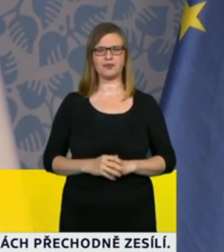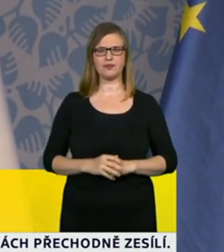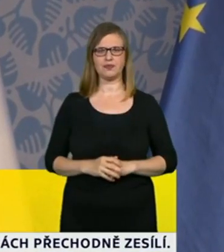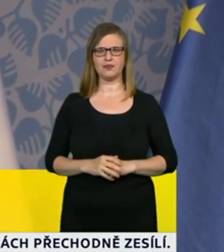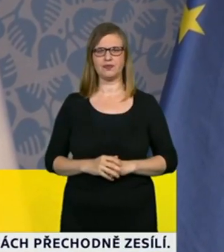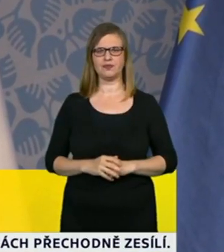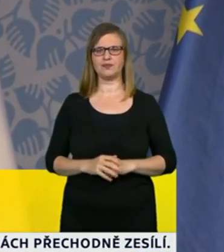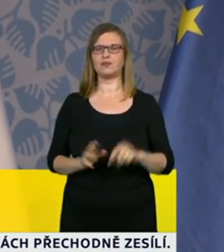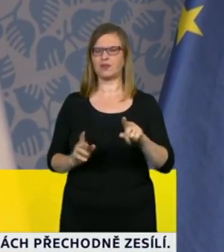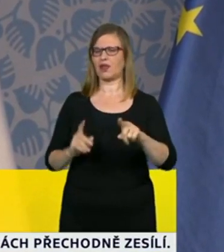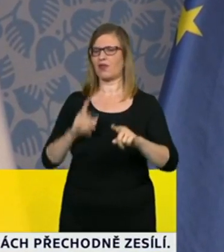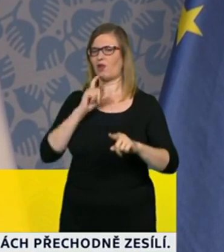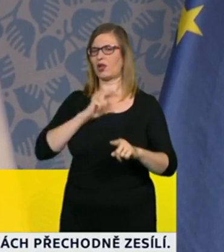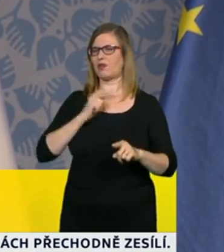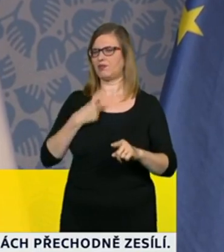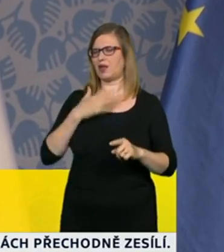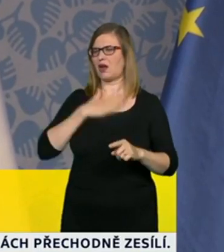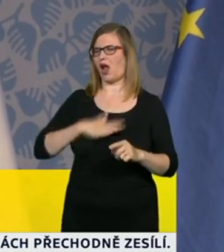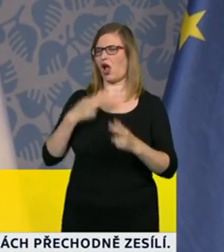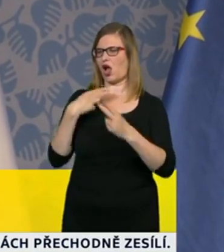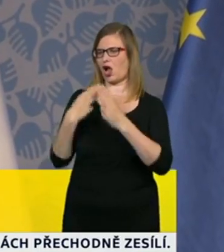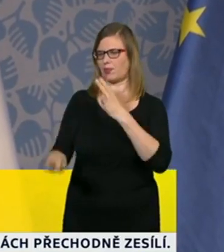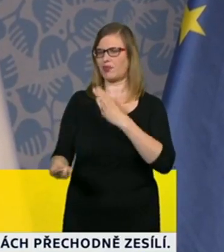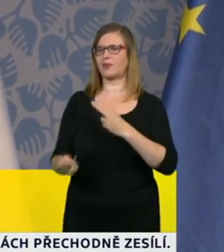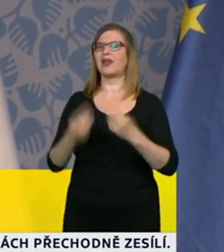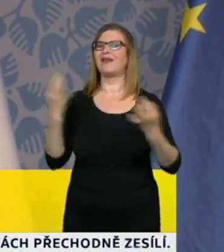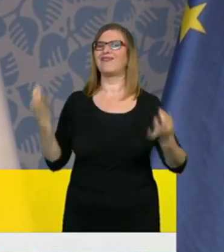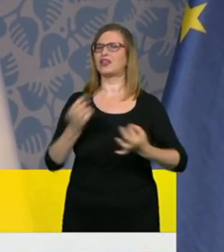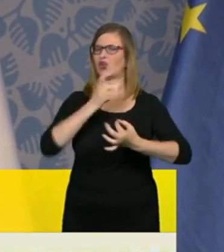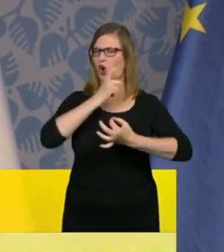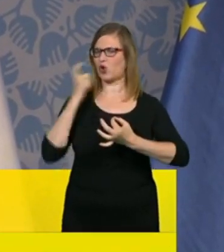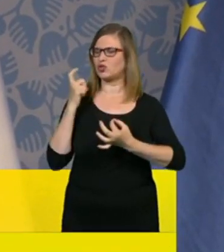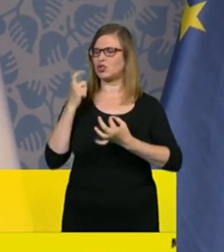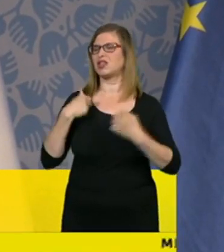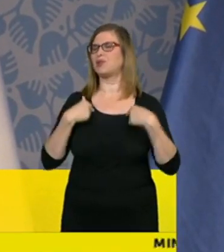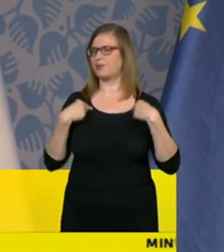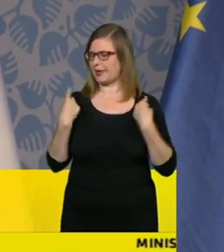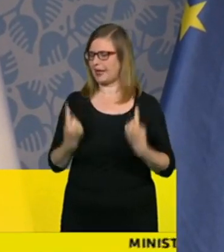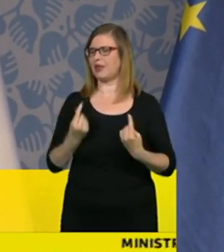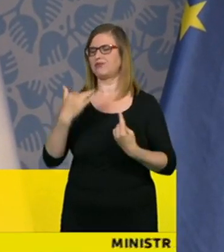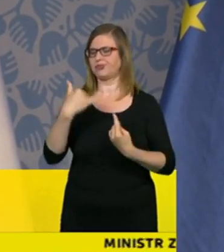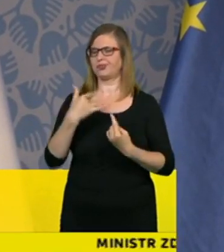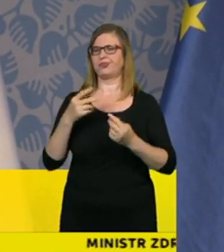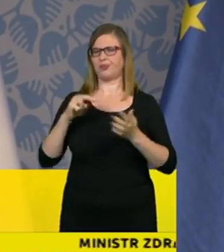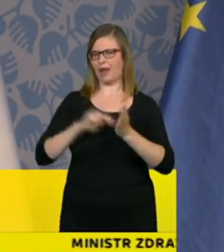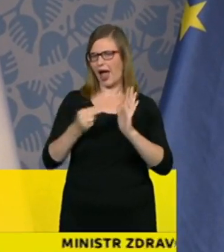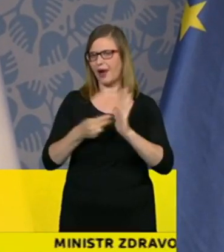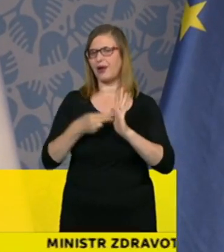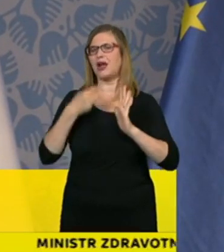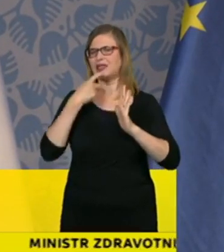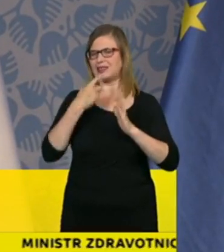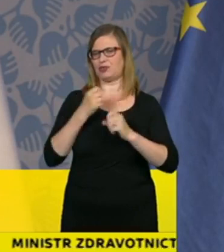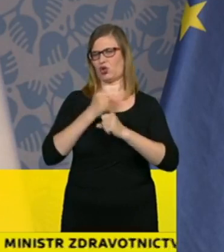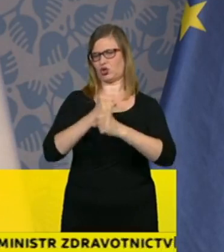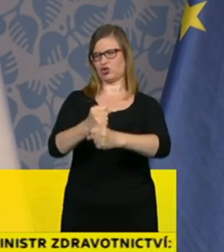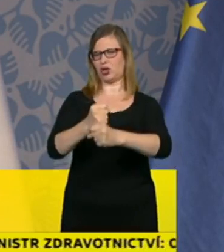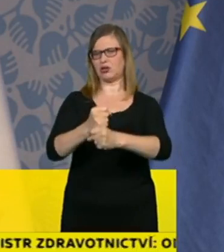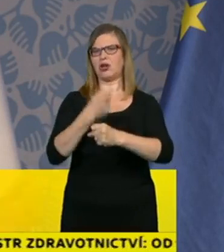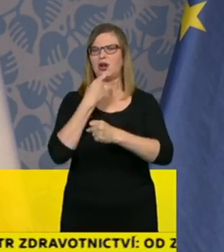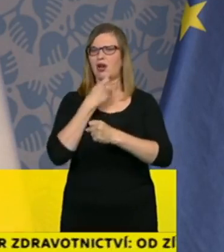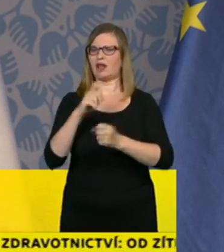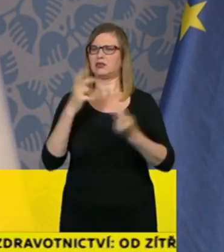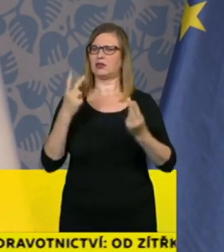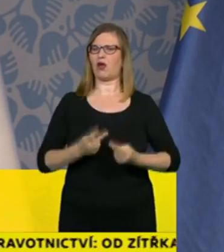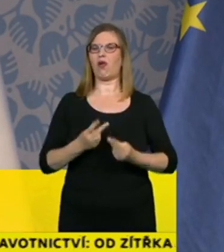my držíme nějaký plán. Myslím si, že je dobře, když se ty věci nemění úplně chaoticky a když skutečně je nějaký